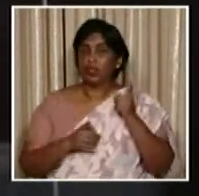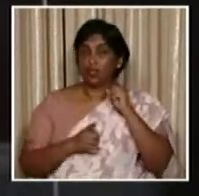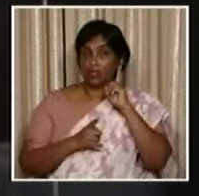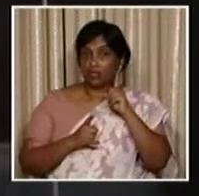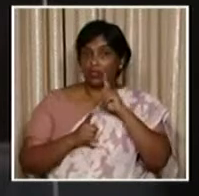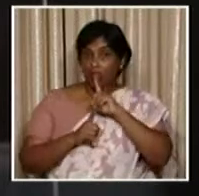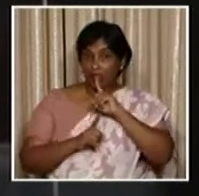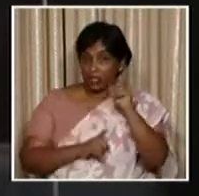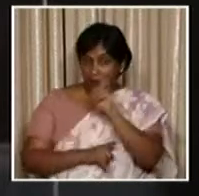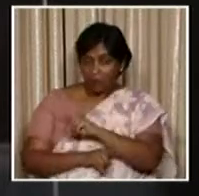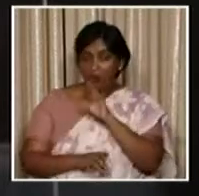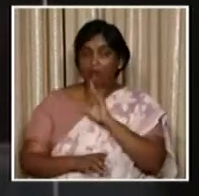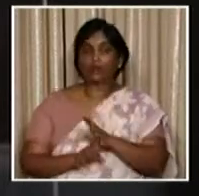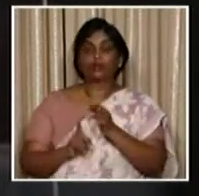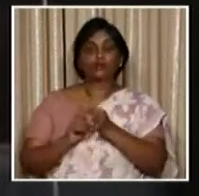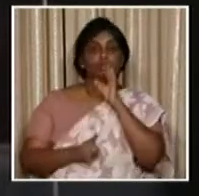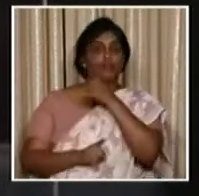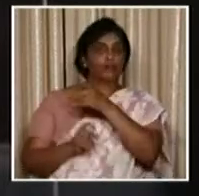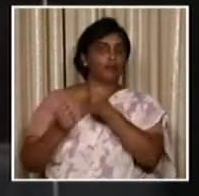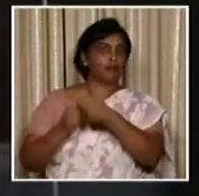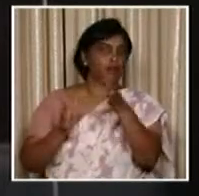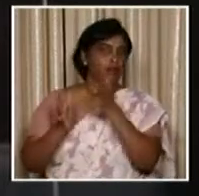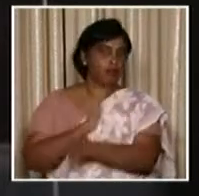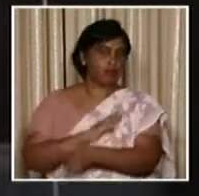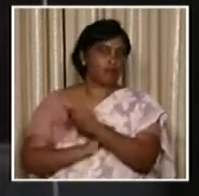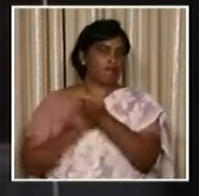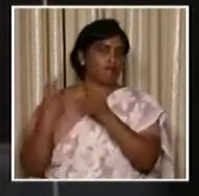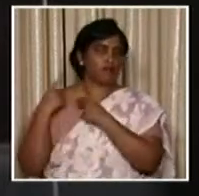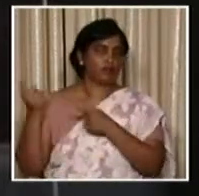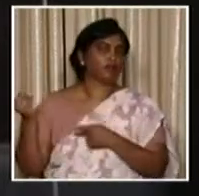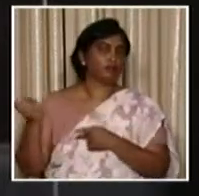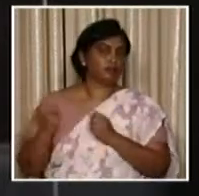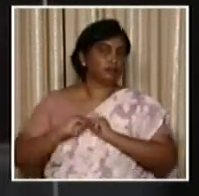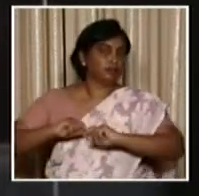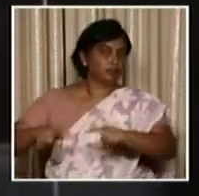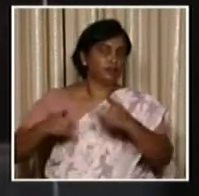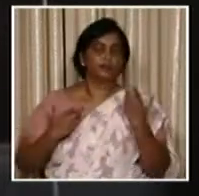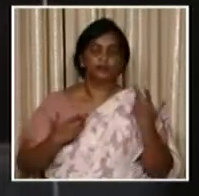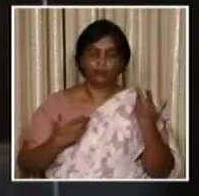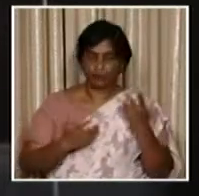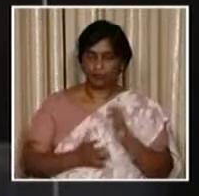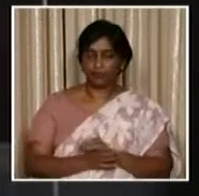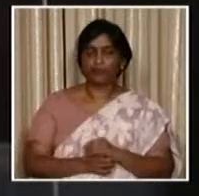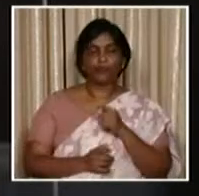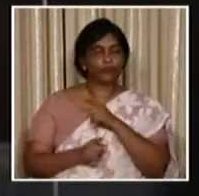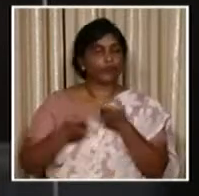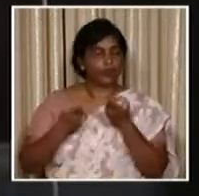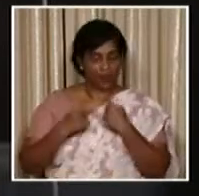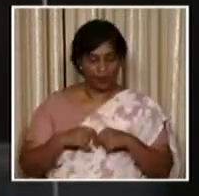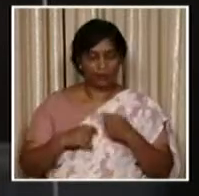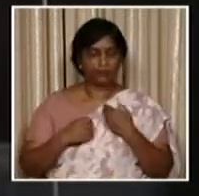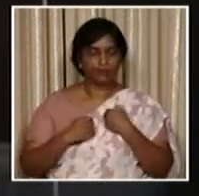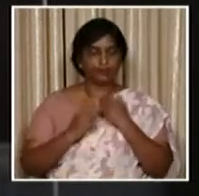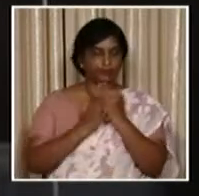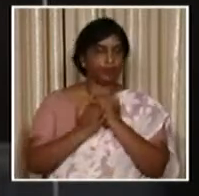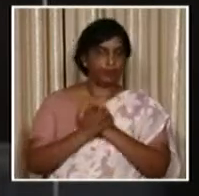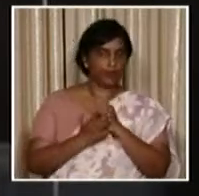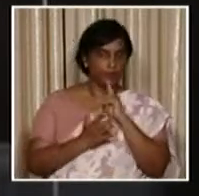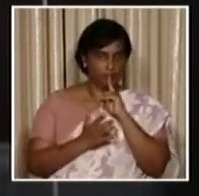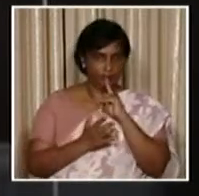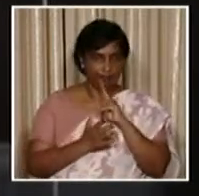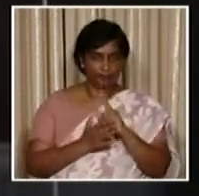daruat karanang, eh janadipati wakil imbaragan none awasya piyawar nogeni magan. Ilangata mang karunu kipeya kiyena